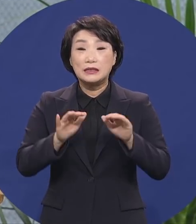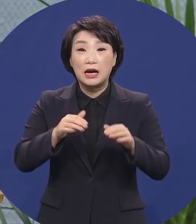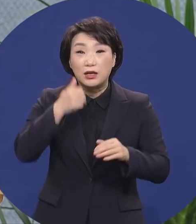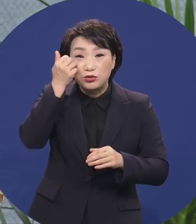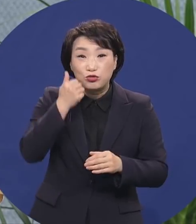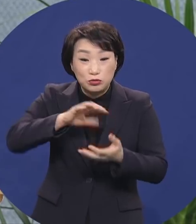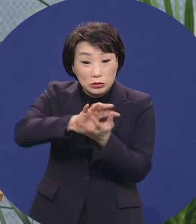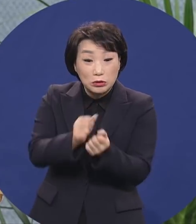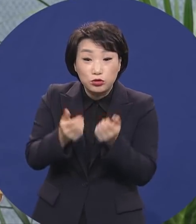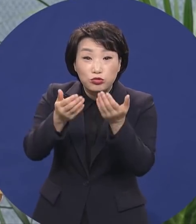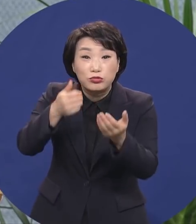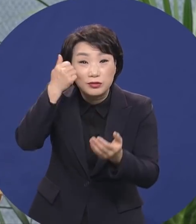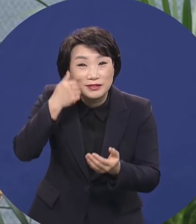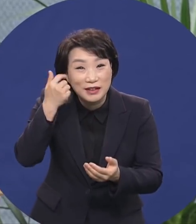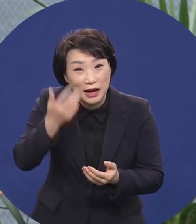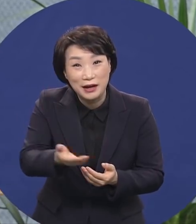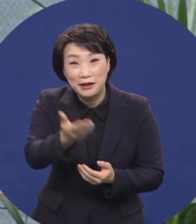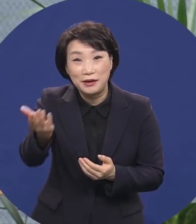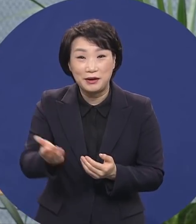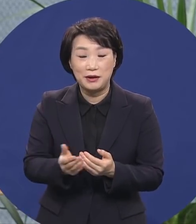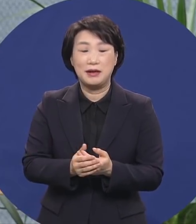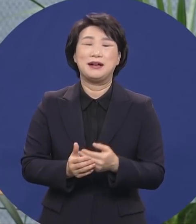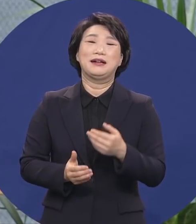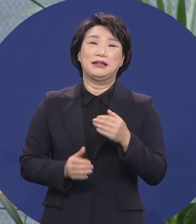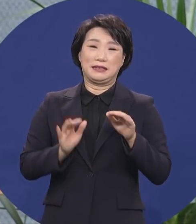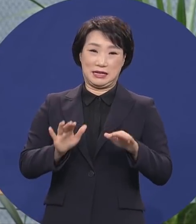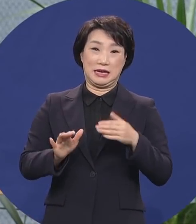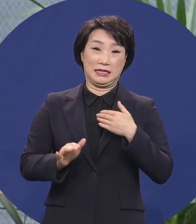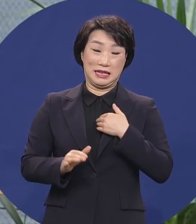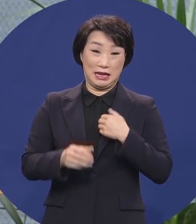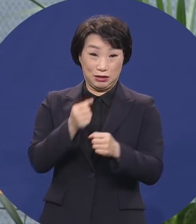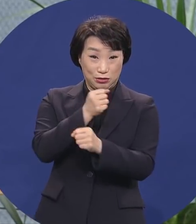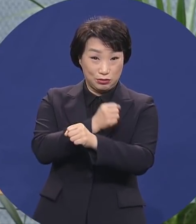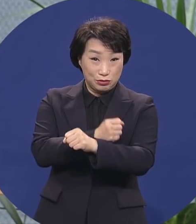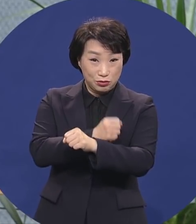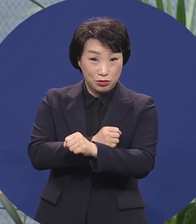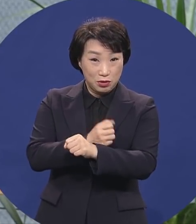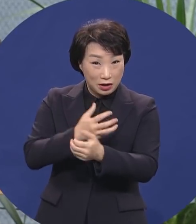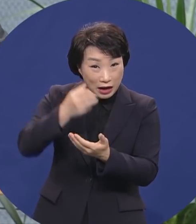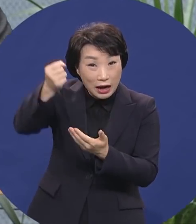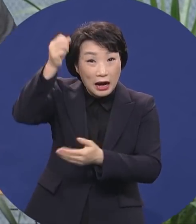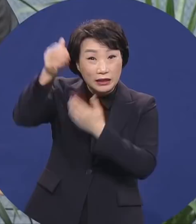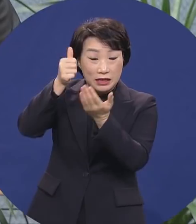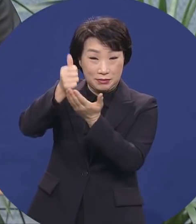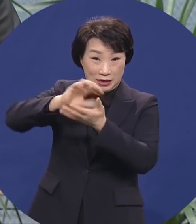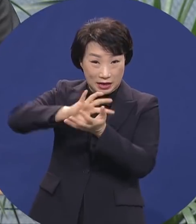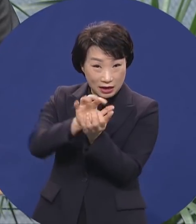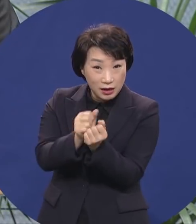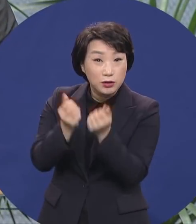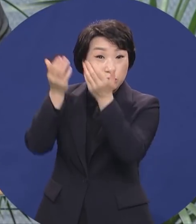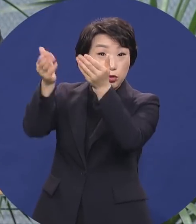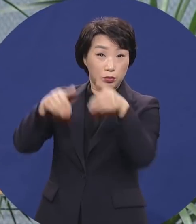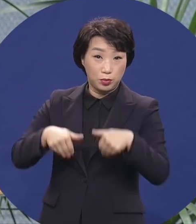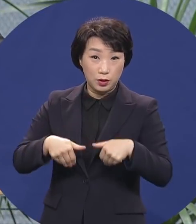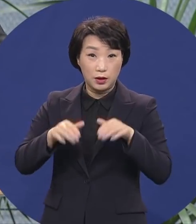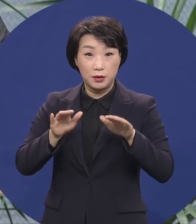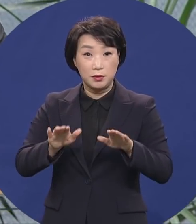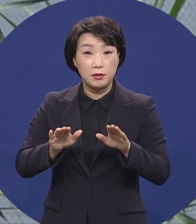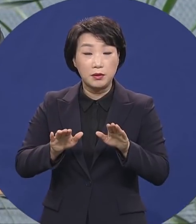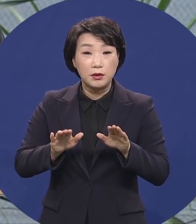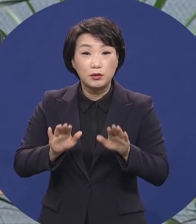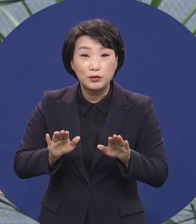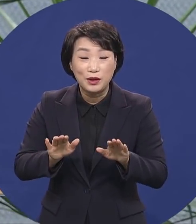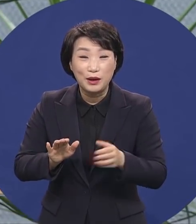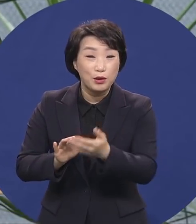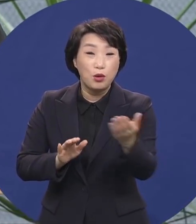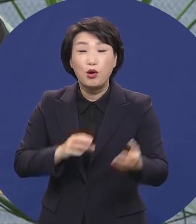누구에게 쏟아부어야 되느냐? 내 수고를 받으시는 하나님께 쏟아부어야 되는데,